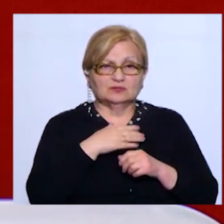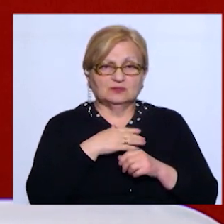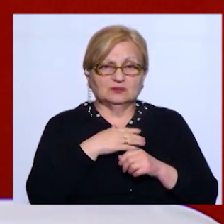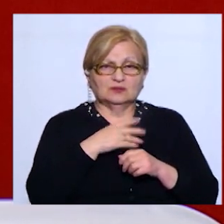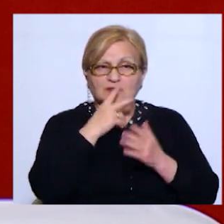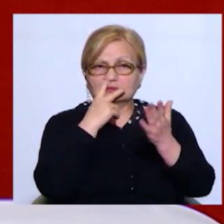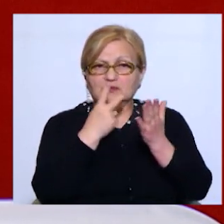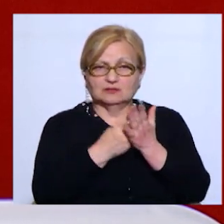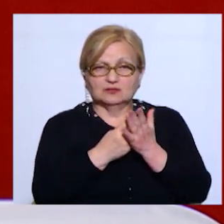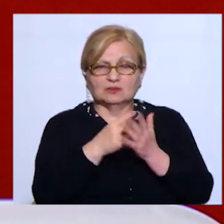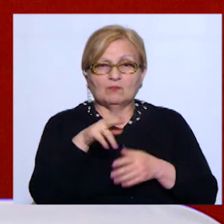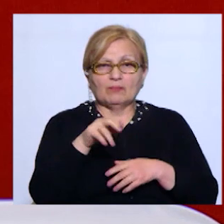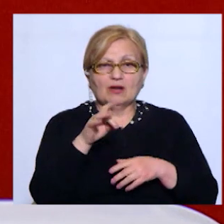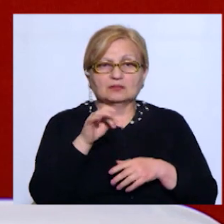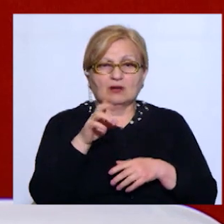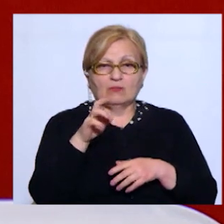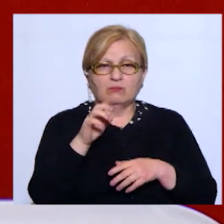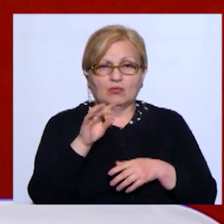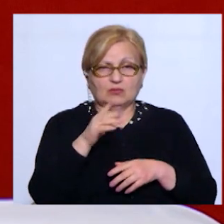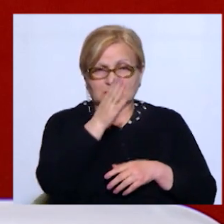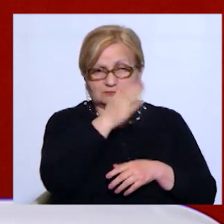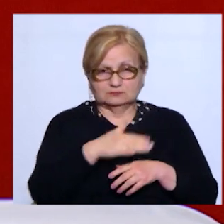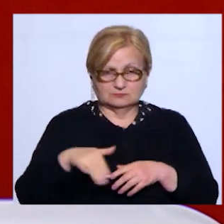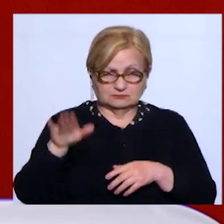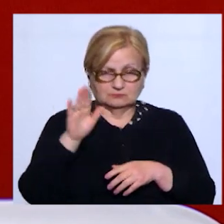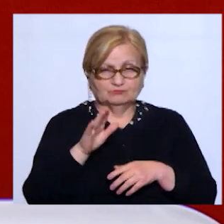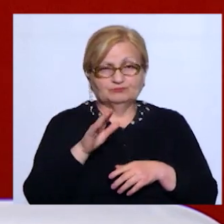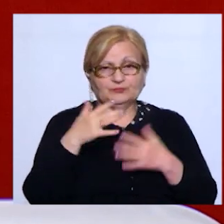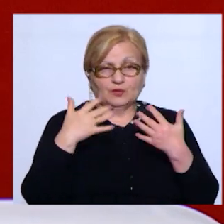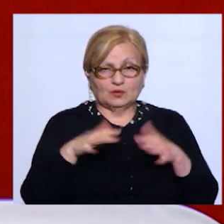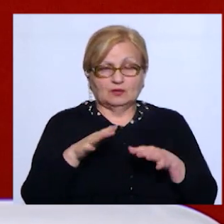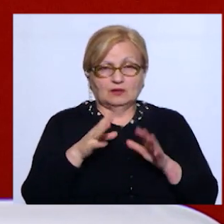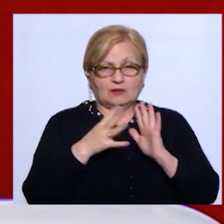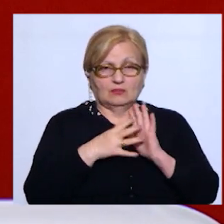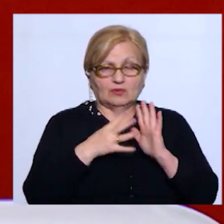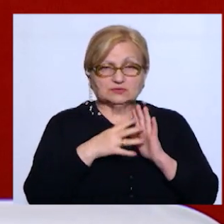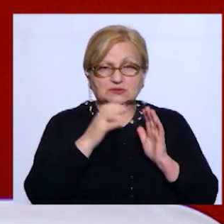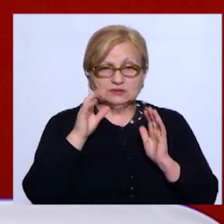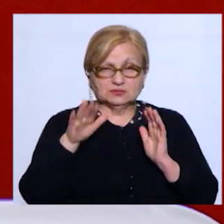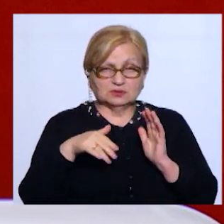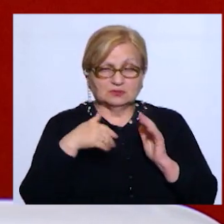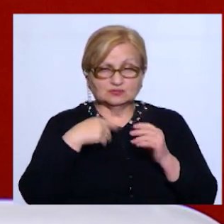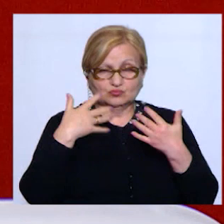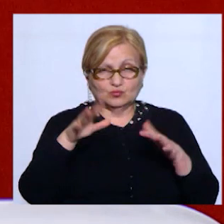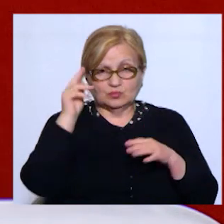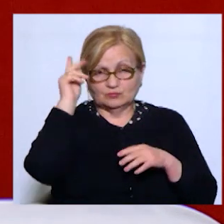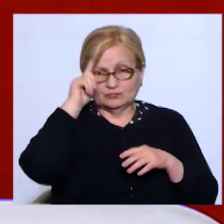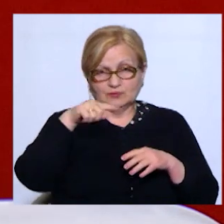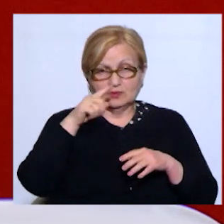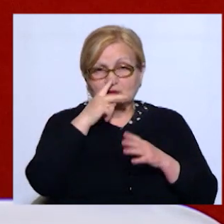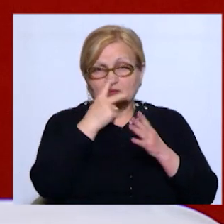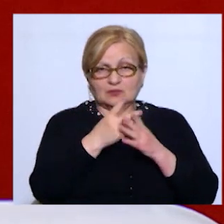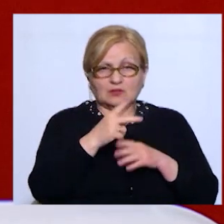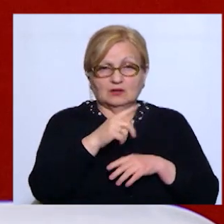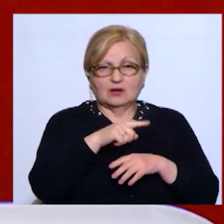როგორც კი ჩვენ დავინახავთ პარაბოლას, ხო აი ამ ფორმას თქვათ უკვე მეცხრე კლასის შემდეგ, ჩვენ უკვე ვიცით, რომ როგორც კი